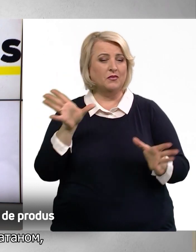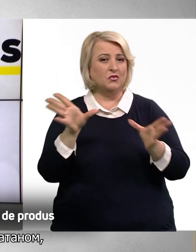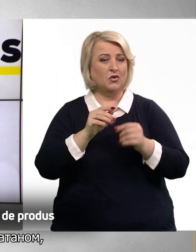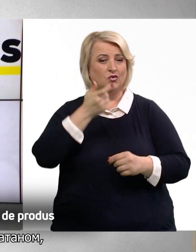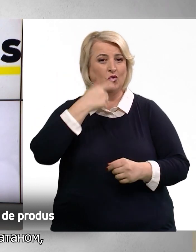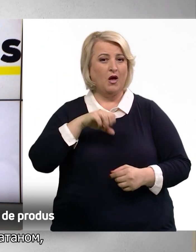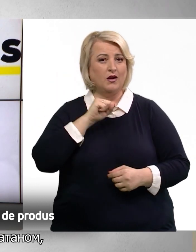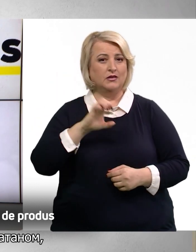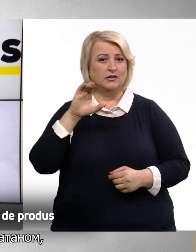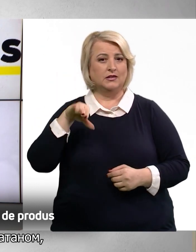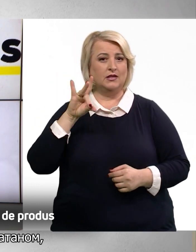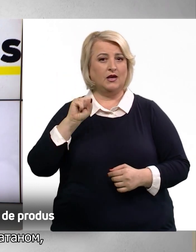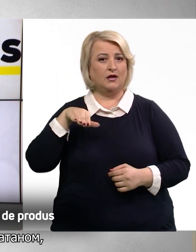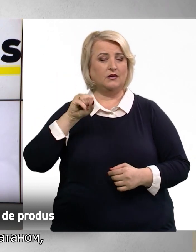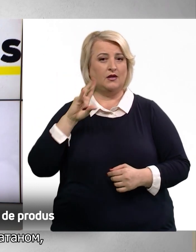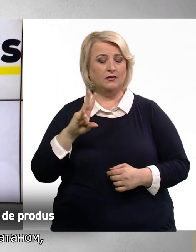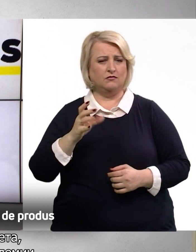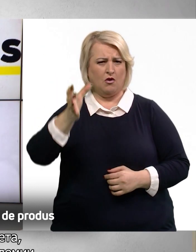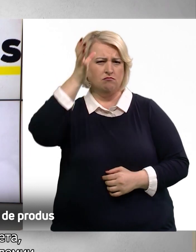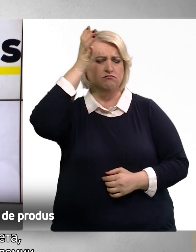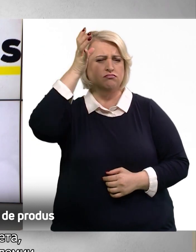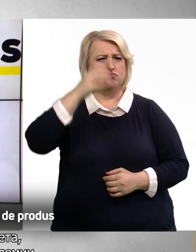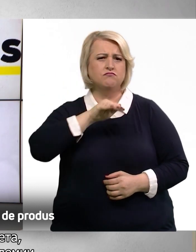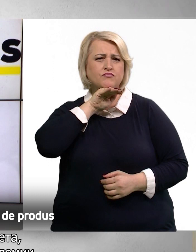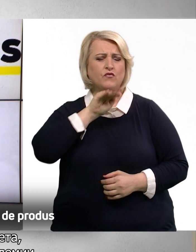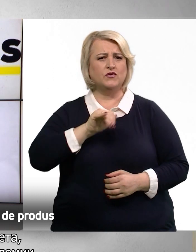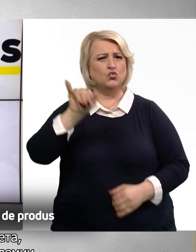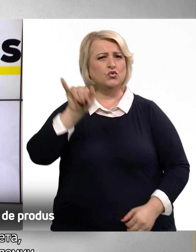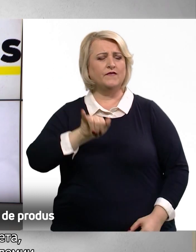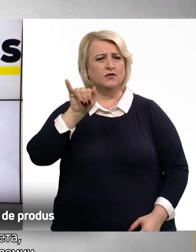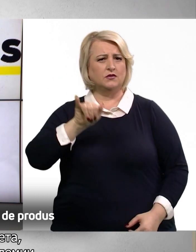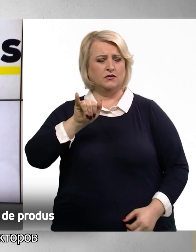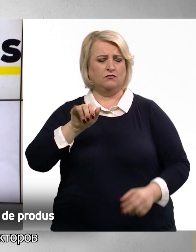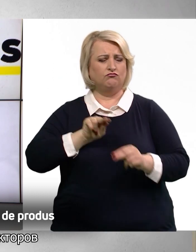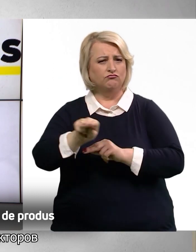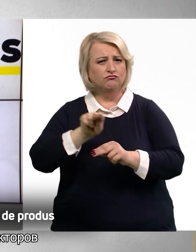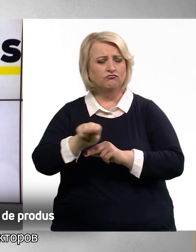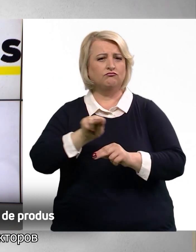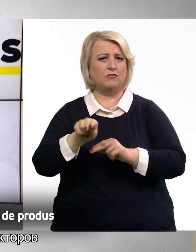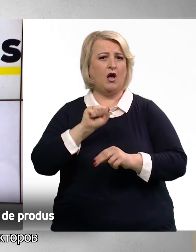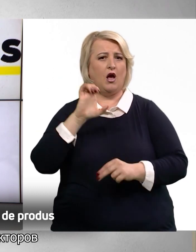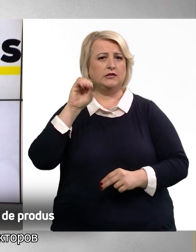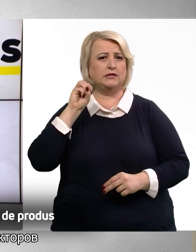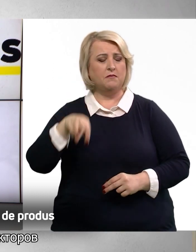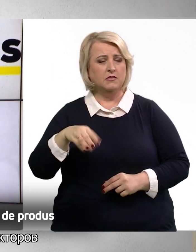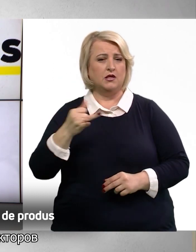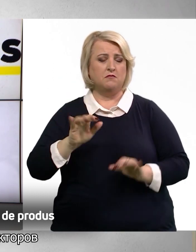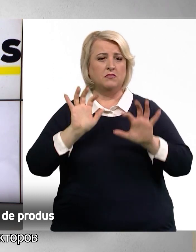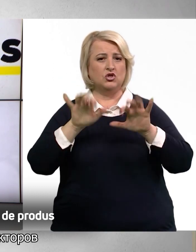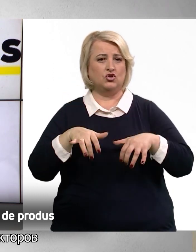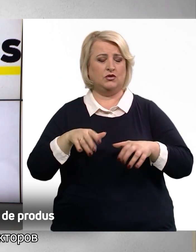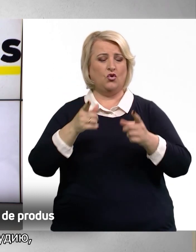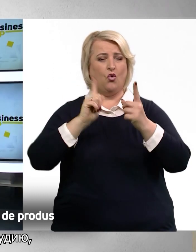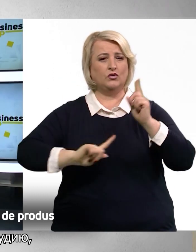domnul Alexandru Stratan, doctor habilitat, profesor universitar, rector ASEM și președintele Consiliului Director